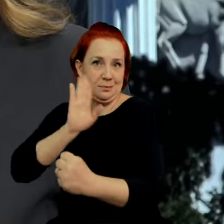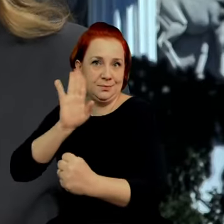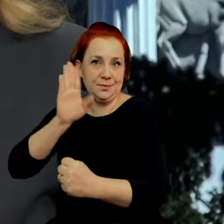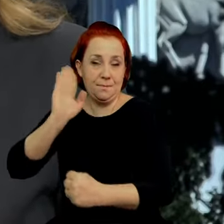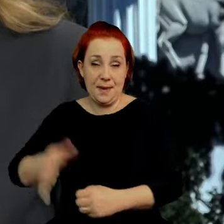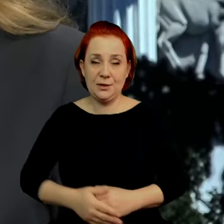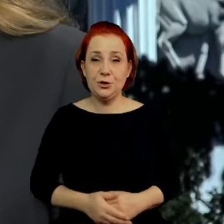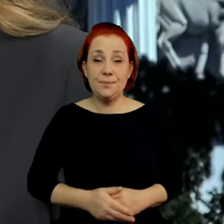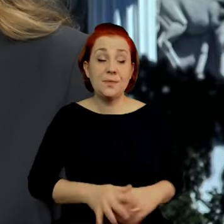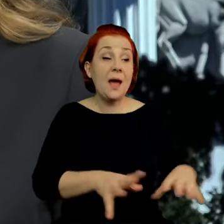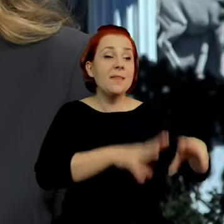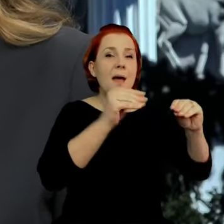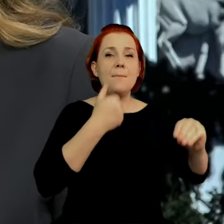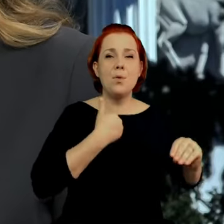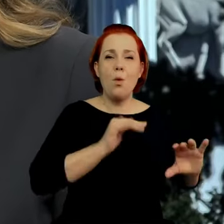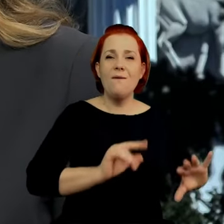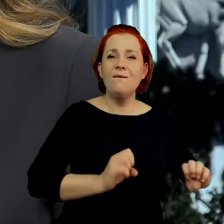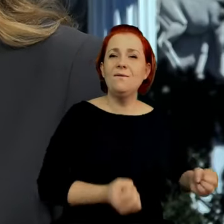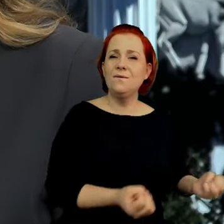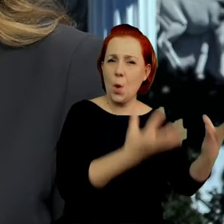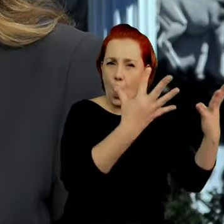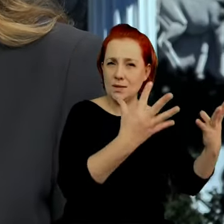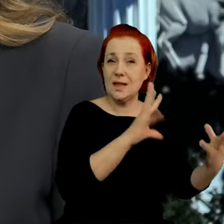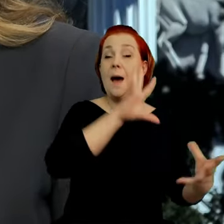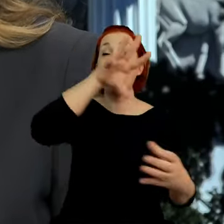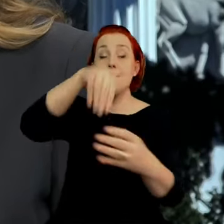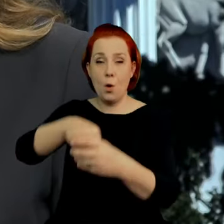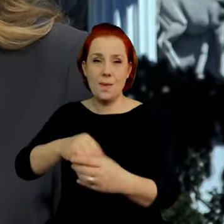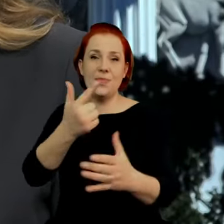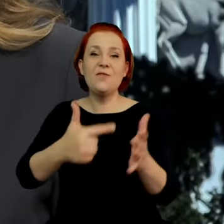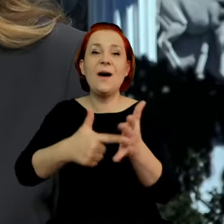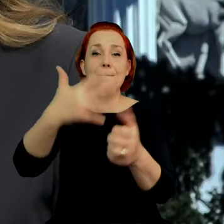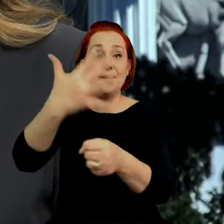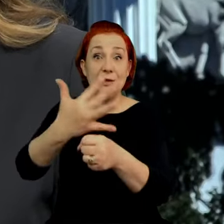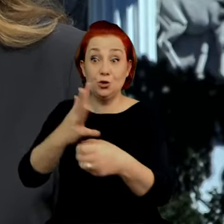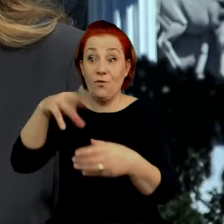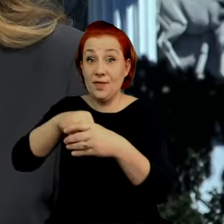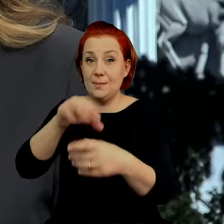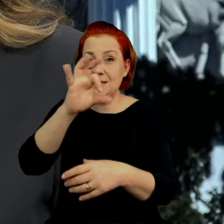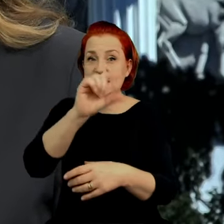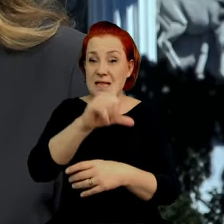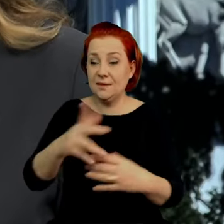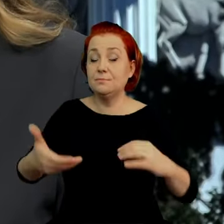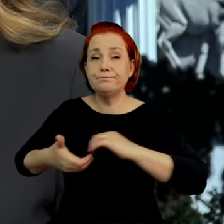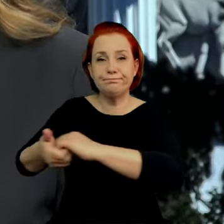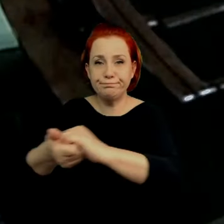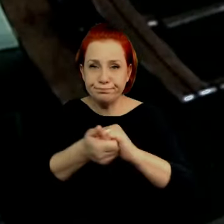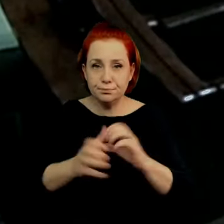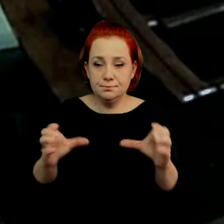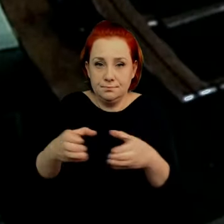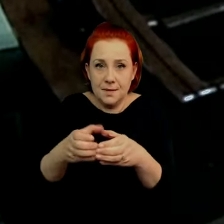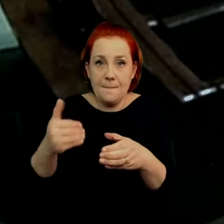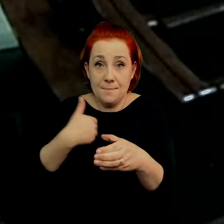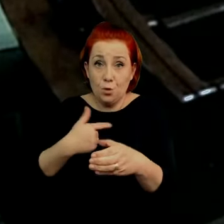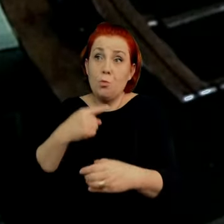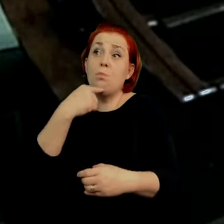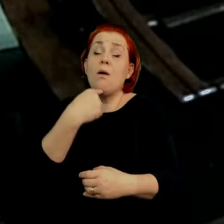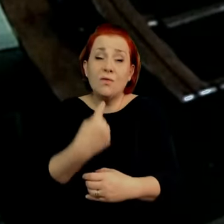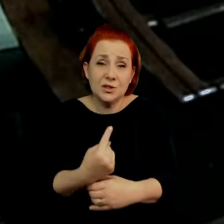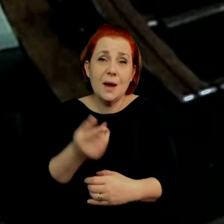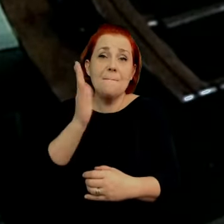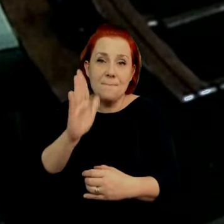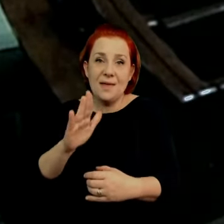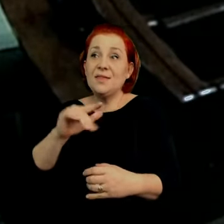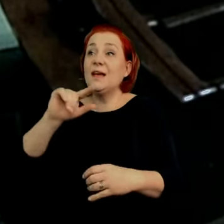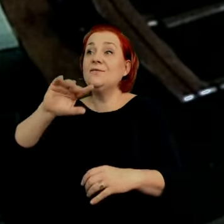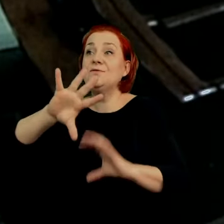łączyła się z SLD do Polski 2050, że ja będę realizować te wszystkie obietnice, które im dałam, kiedy